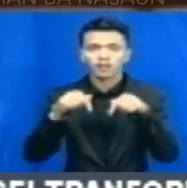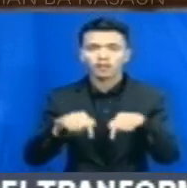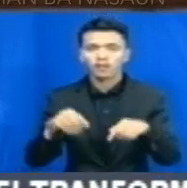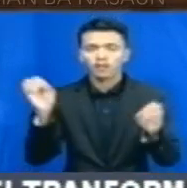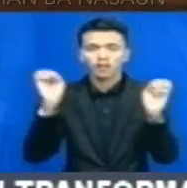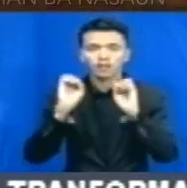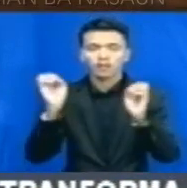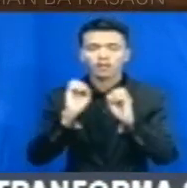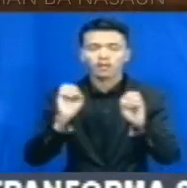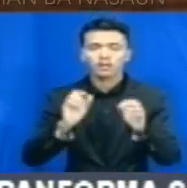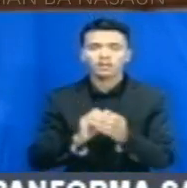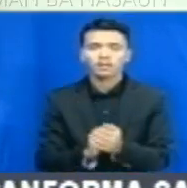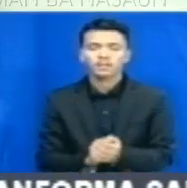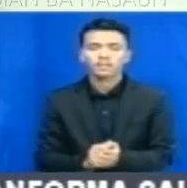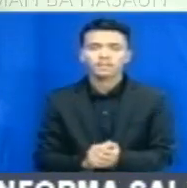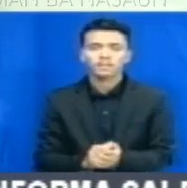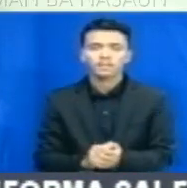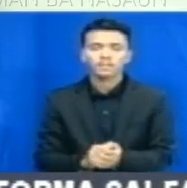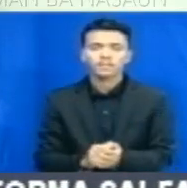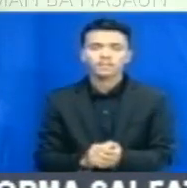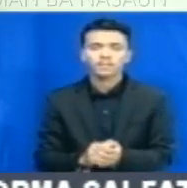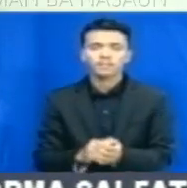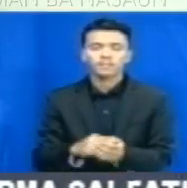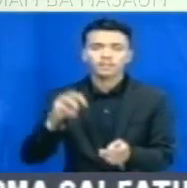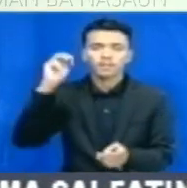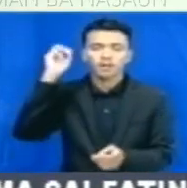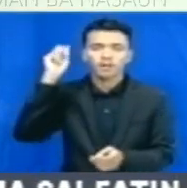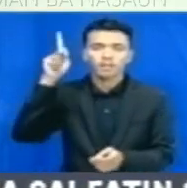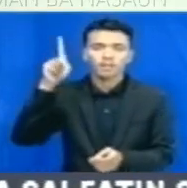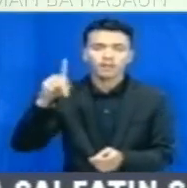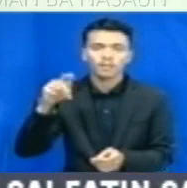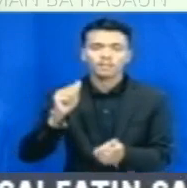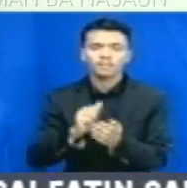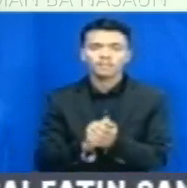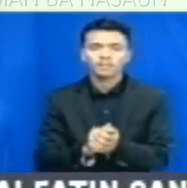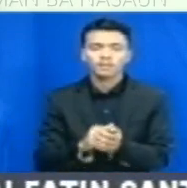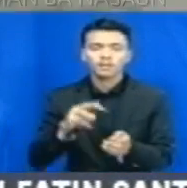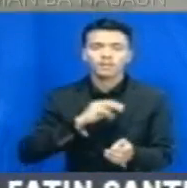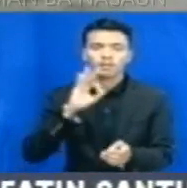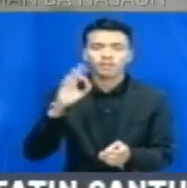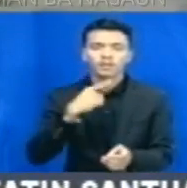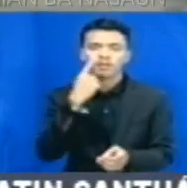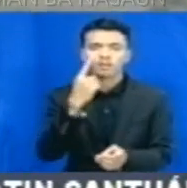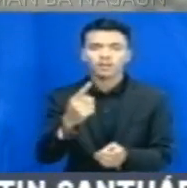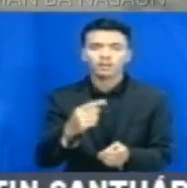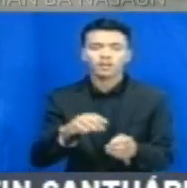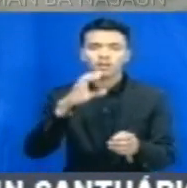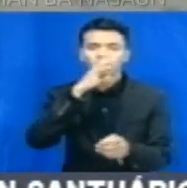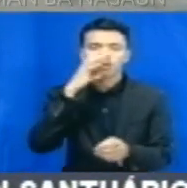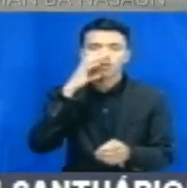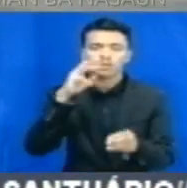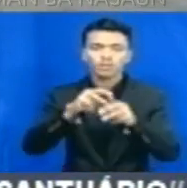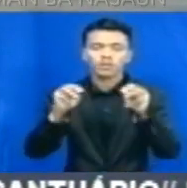lahir resultat ada yang korang. Diretor Agricultura Municipio Manufahi, Aurelio dos Santos Marques, confirma. Parte Agricultura